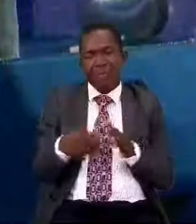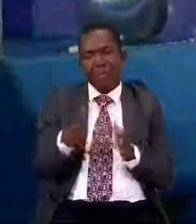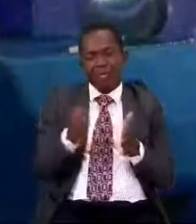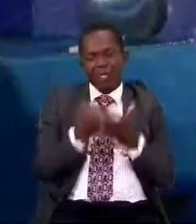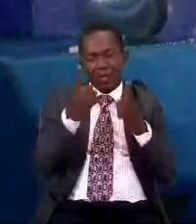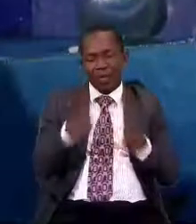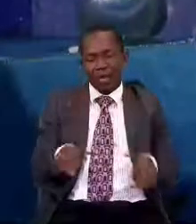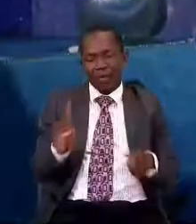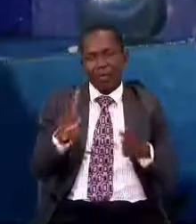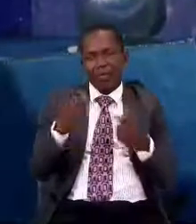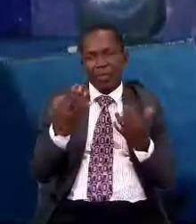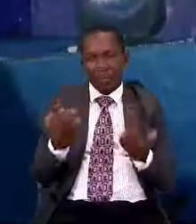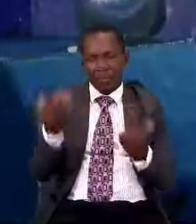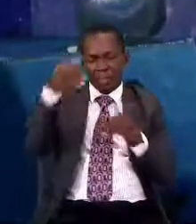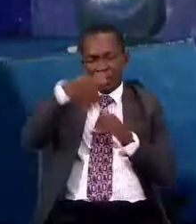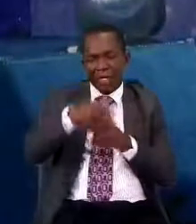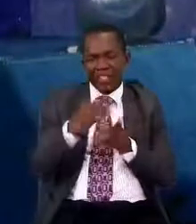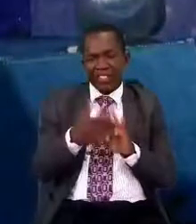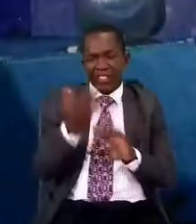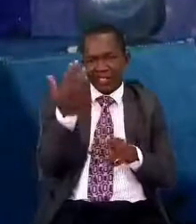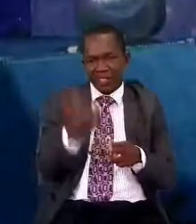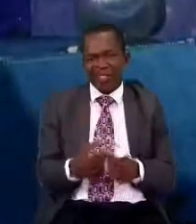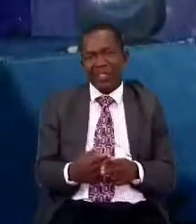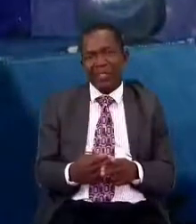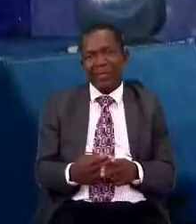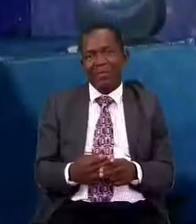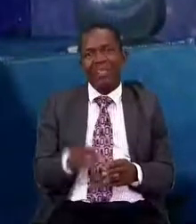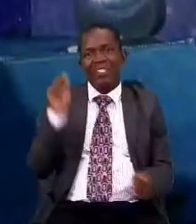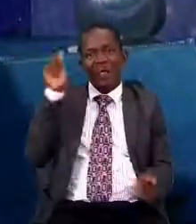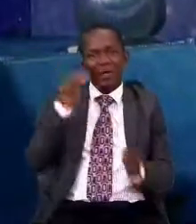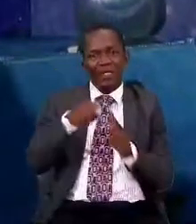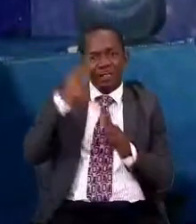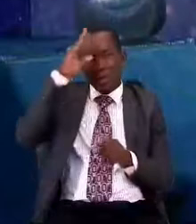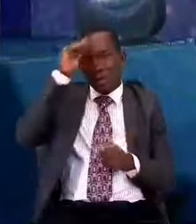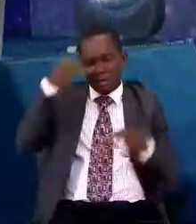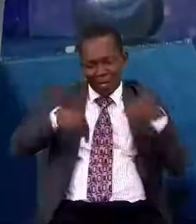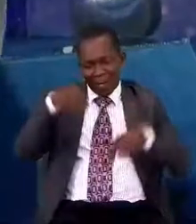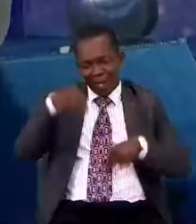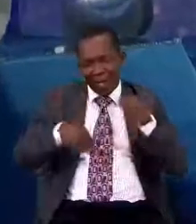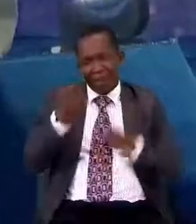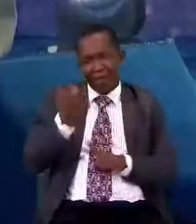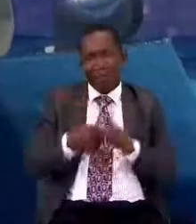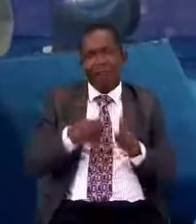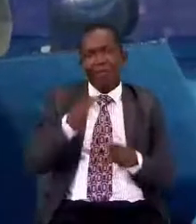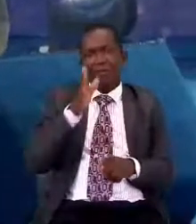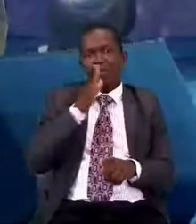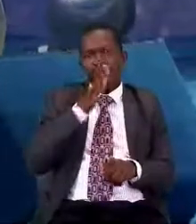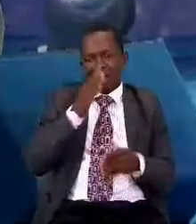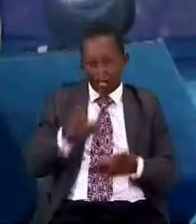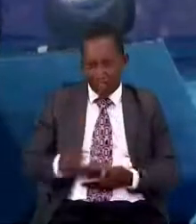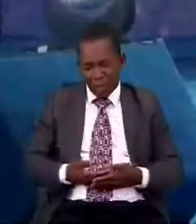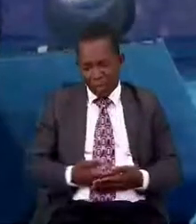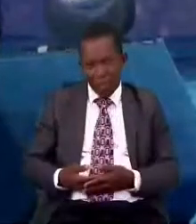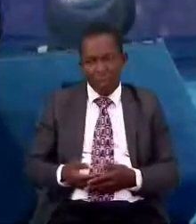homme boiteux de naissance qu'on portait. Il ne pouvait pas céder. Il est